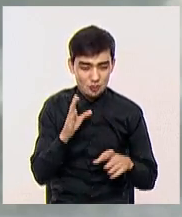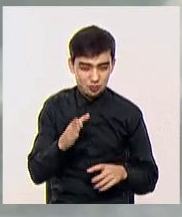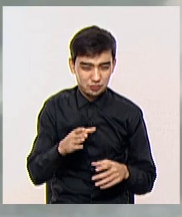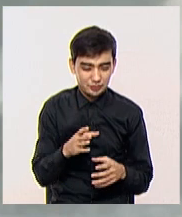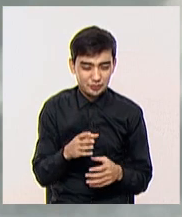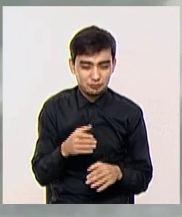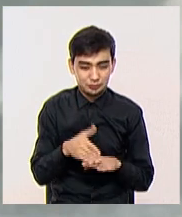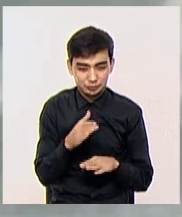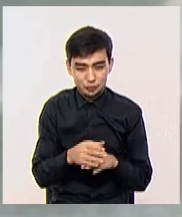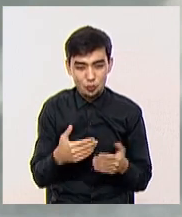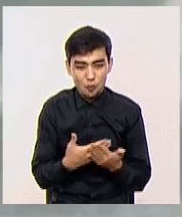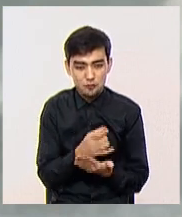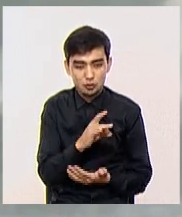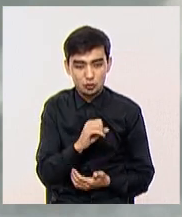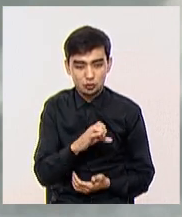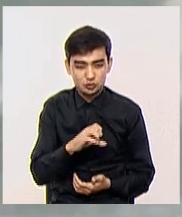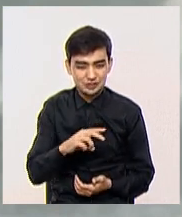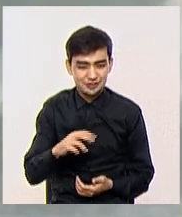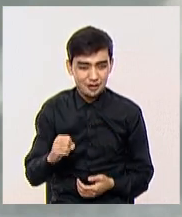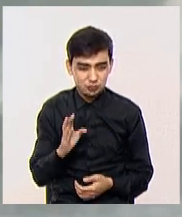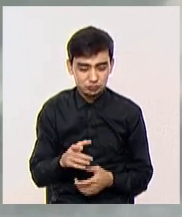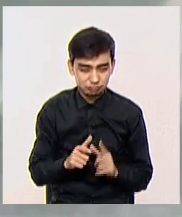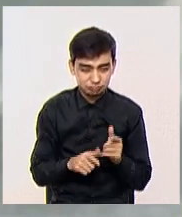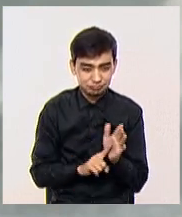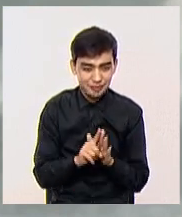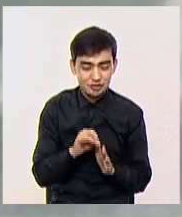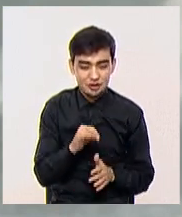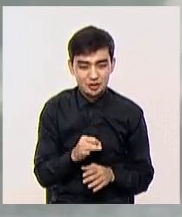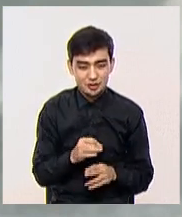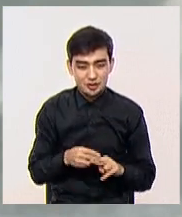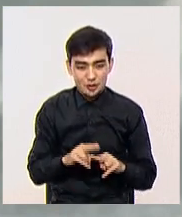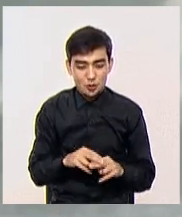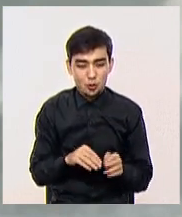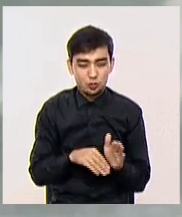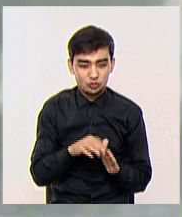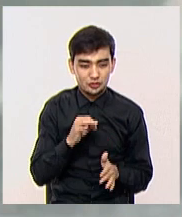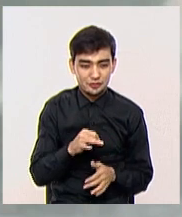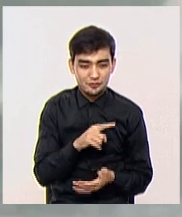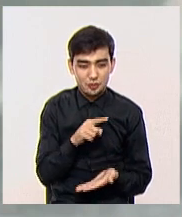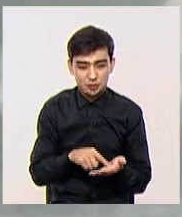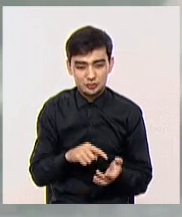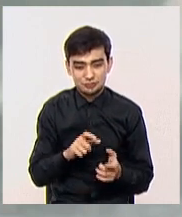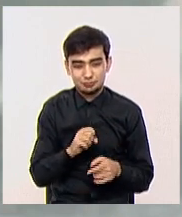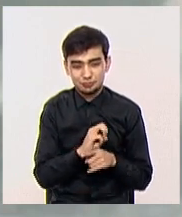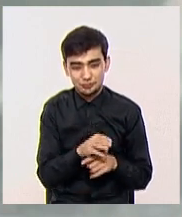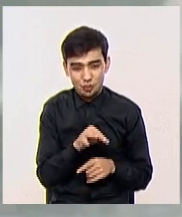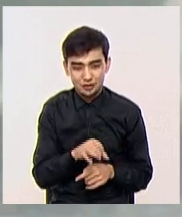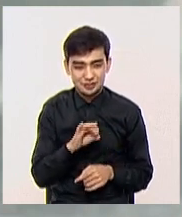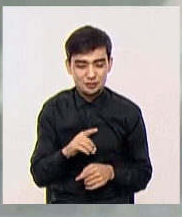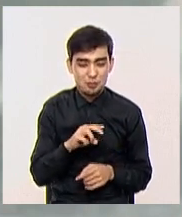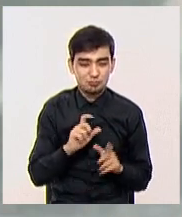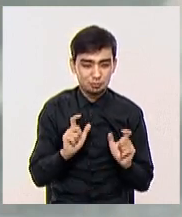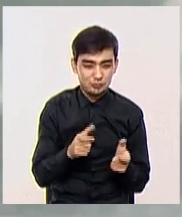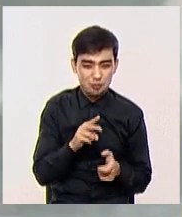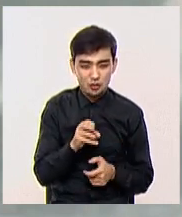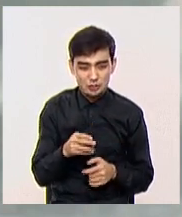входить в новое русло, то есть в гармоничное для себя русло, и что все эти вопросы с коронавирусом и с пандемией будут